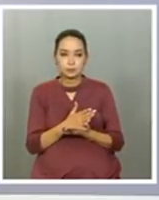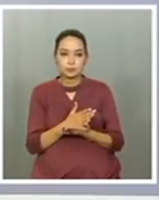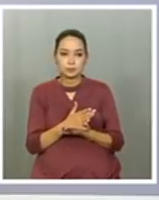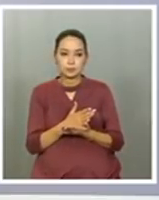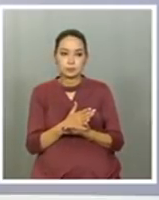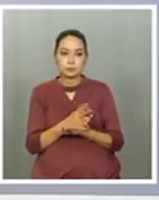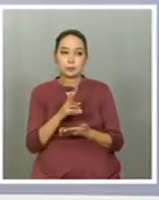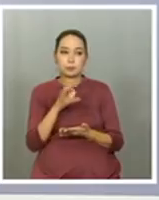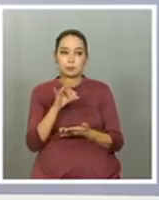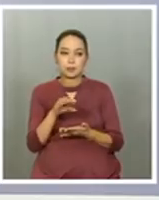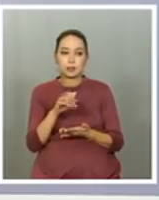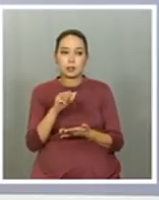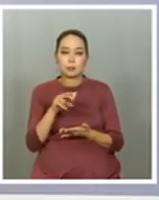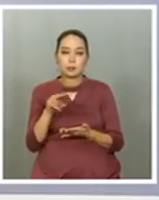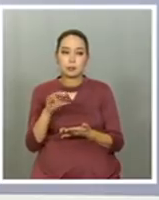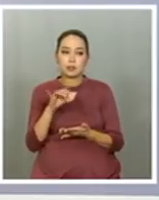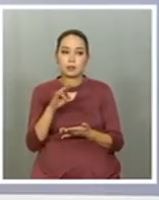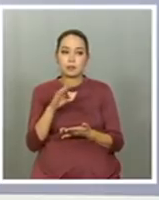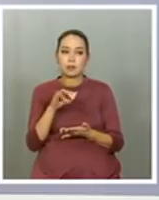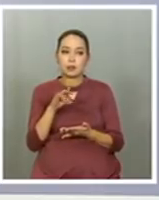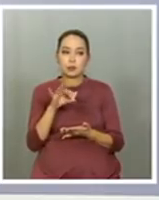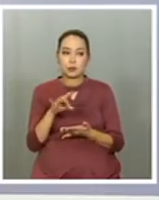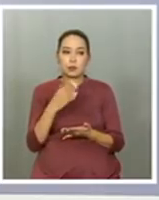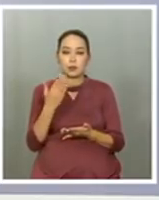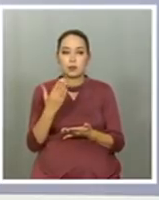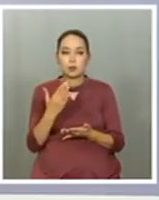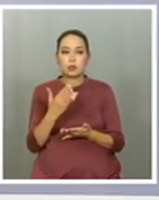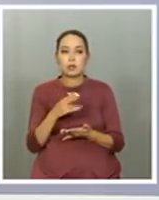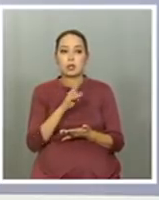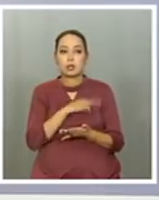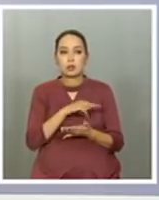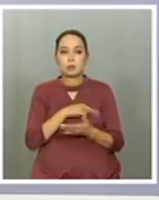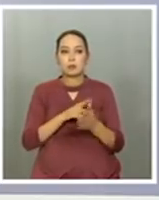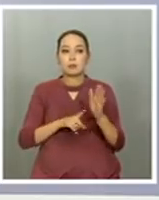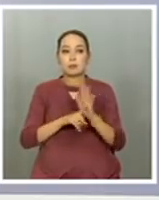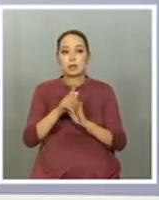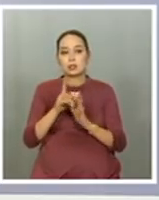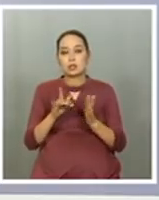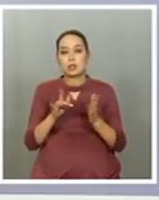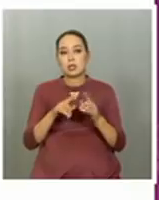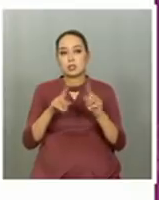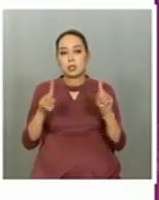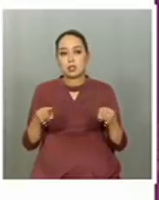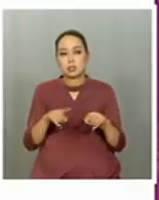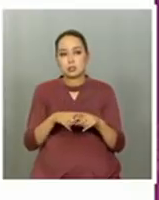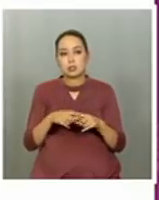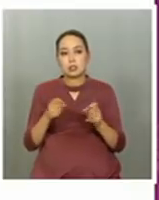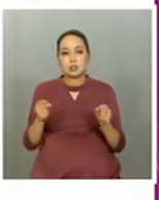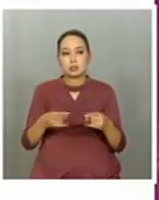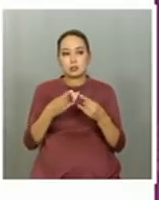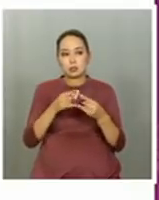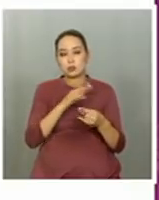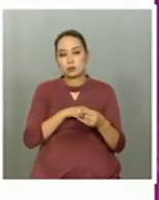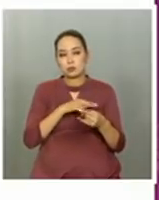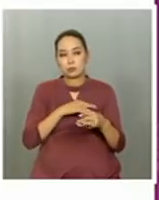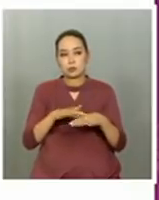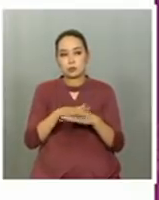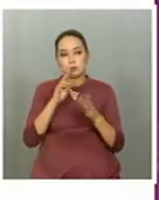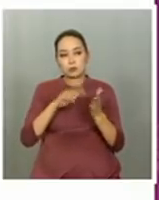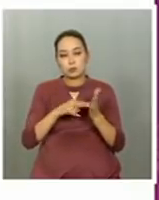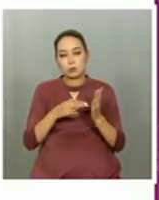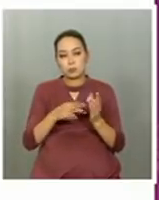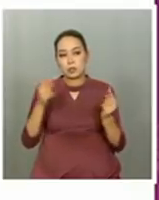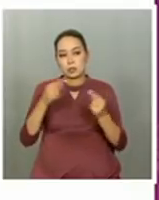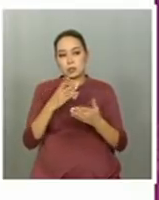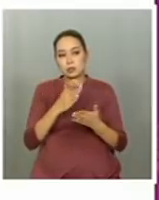Meet App Inventor сервисінің бастапқы парақша терезесі жұмыс аймағы мен жобалар тізіміне ие. Конструкторда